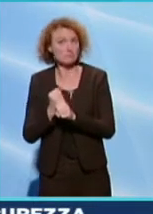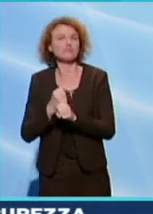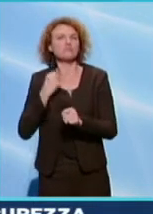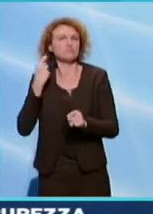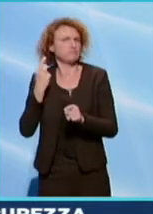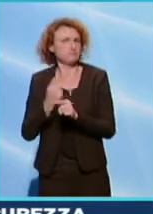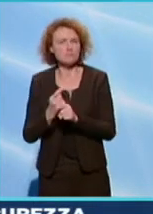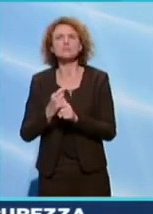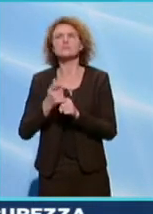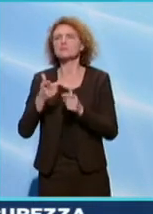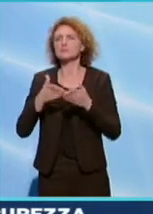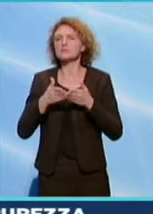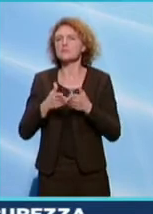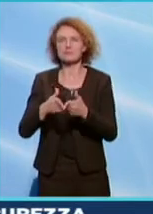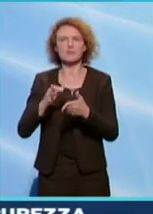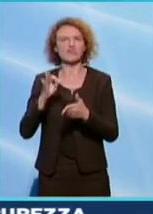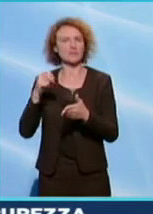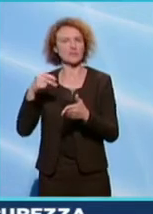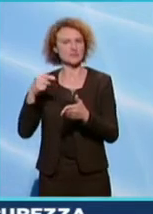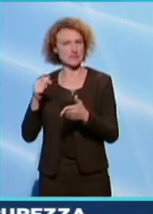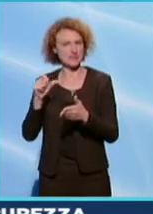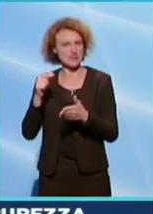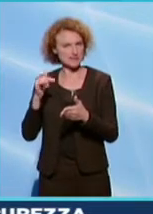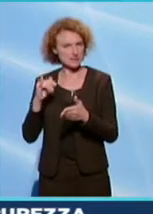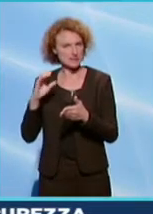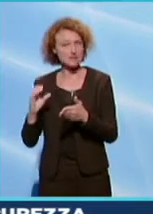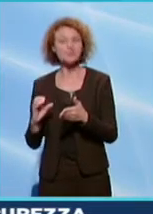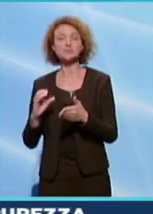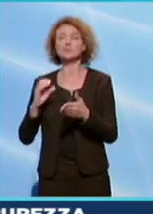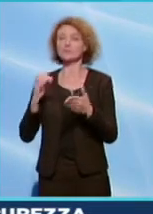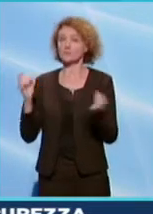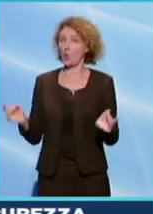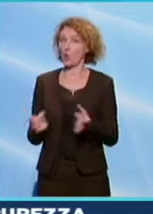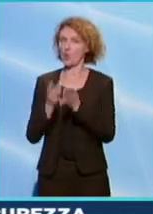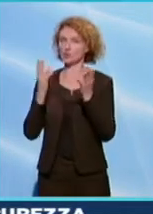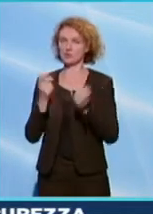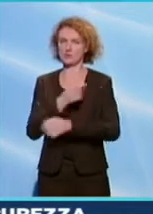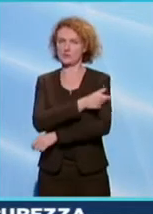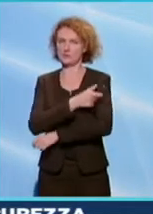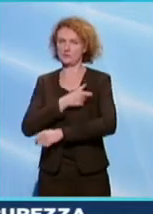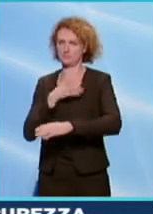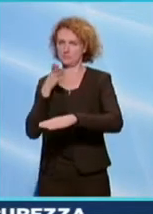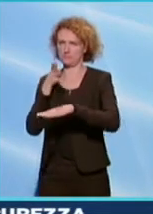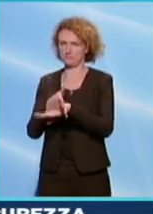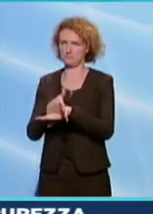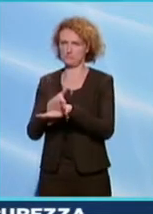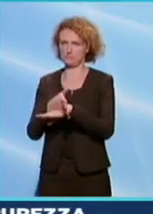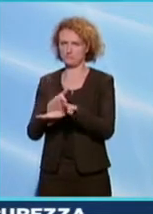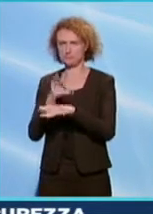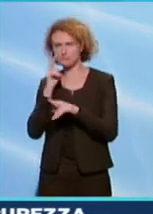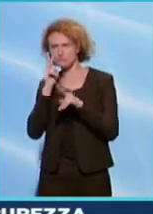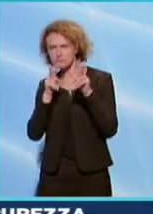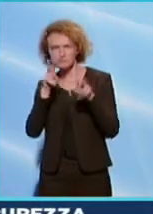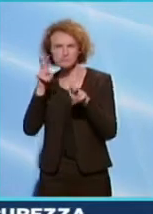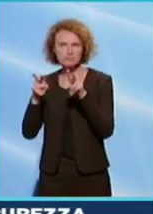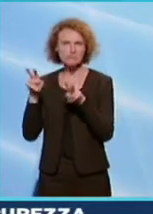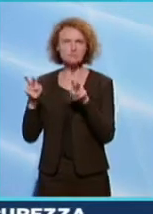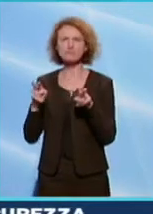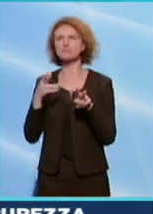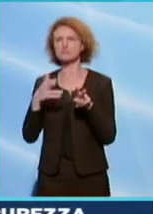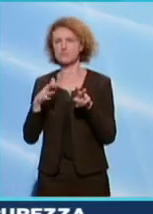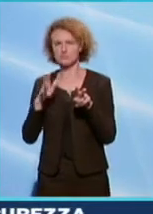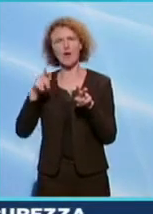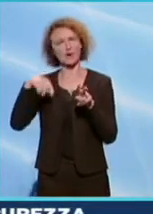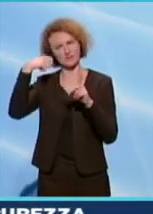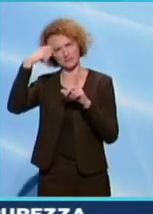fantastic in tale occasione i sindacati sono intervenuti hanno constatato anche attraverso nei